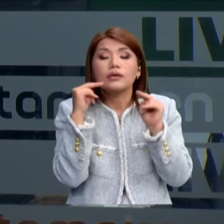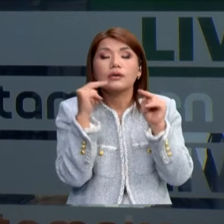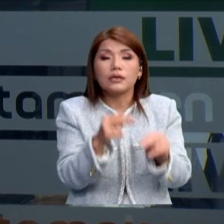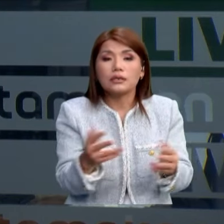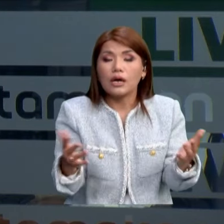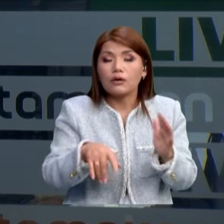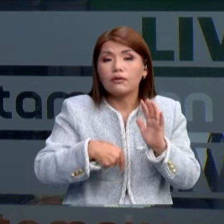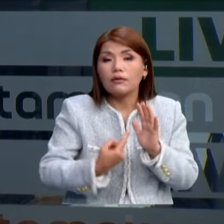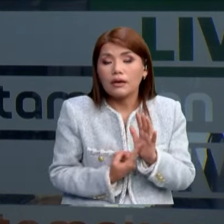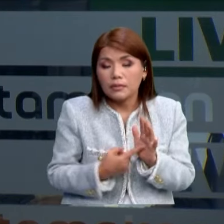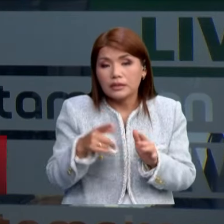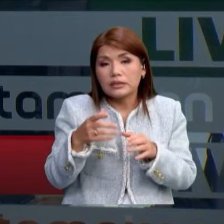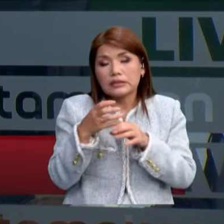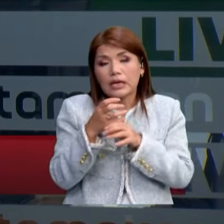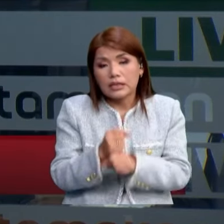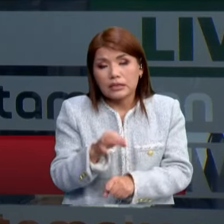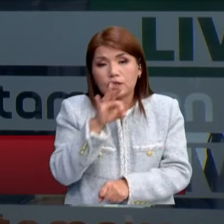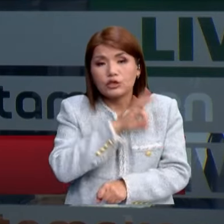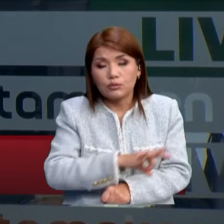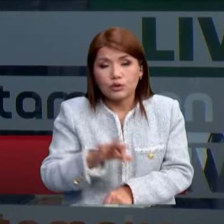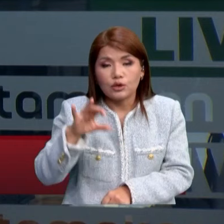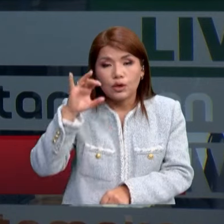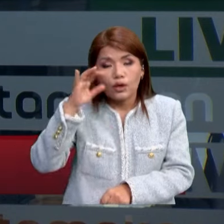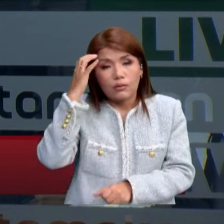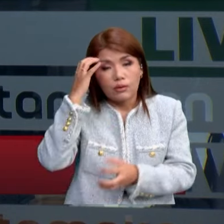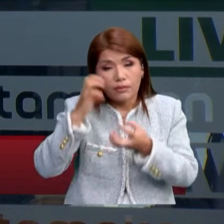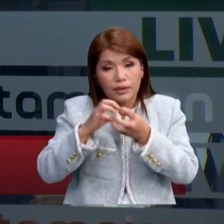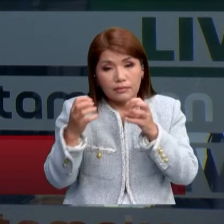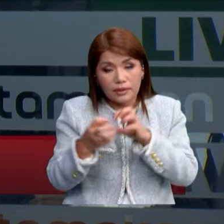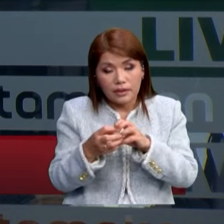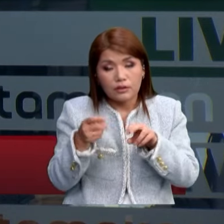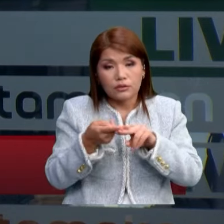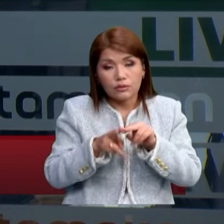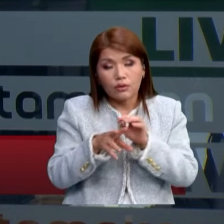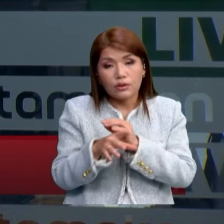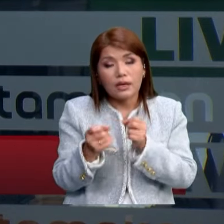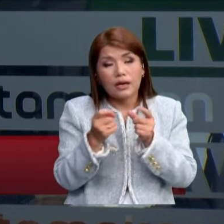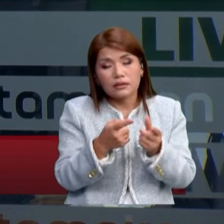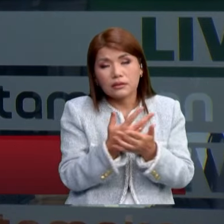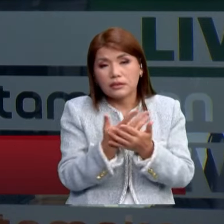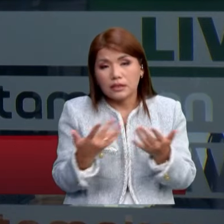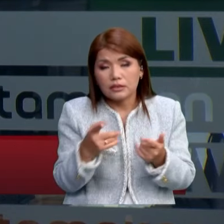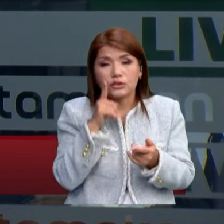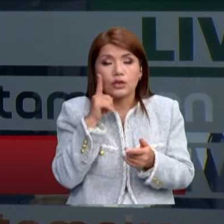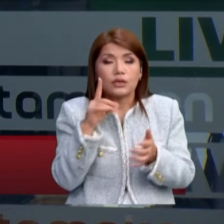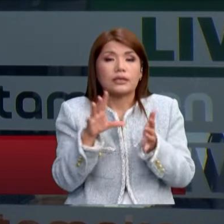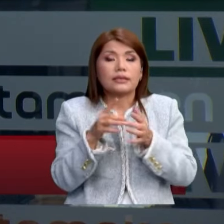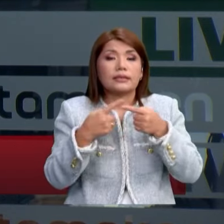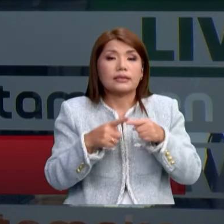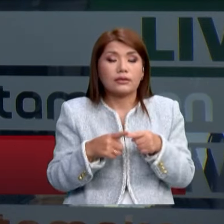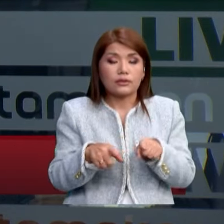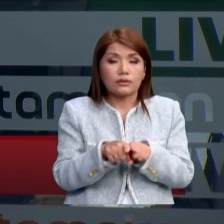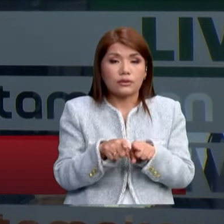оказались вопросы по сокращению использования угля в промышленности, уменьшению объемов отходов и внедрению зеленых технологий.